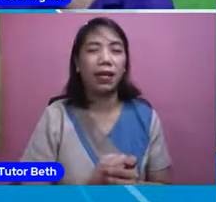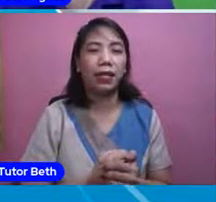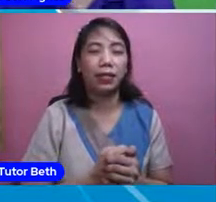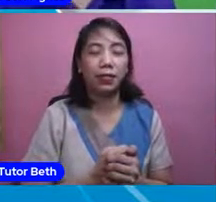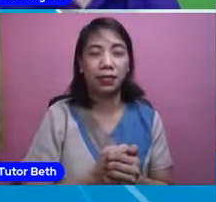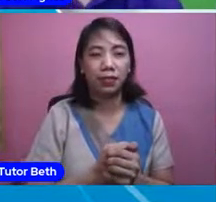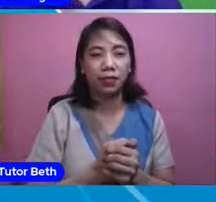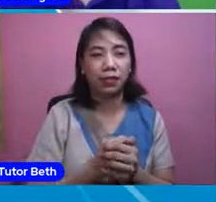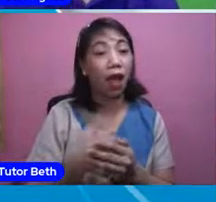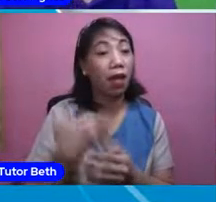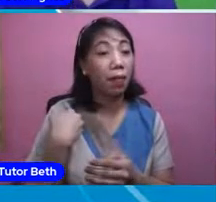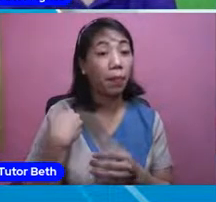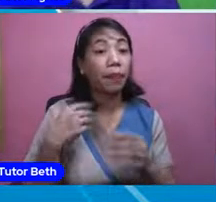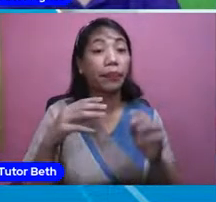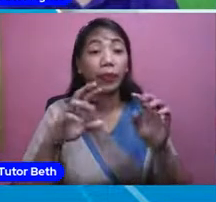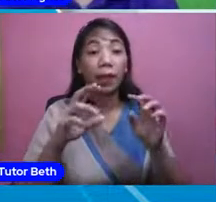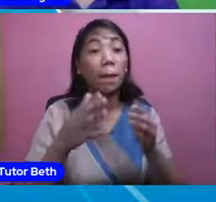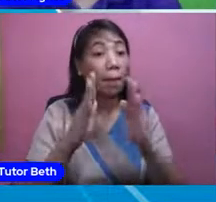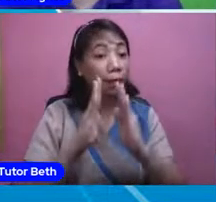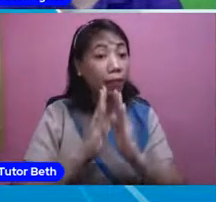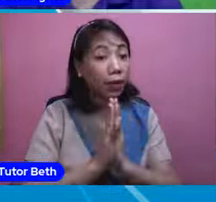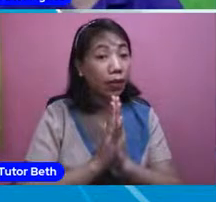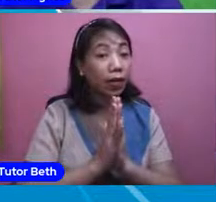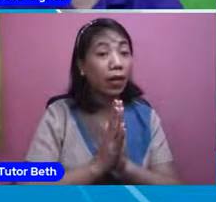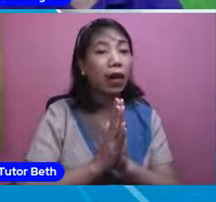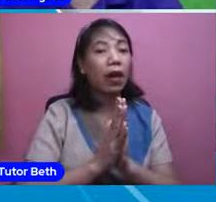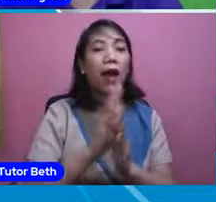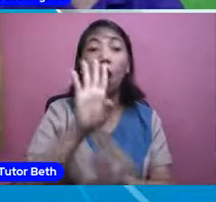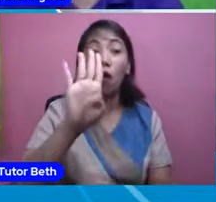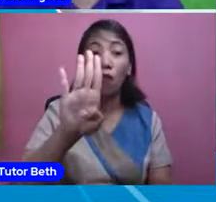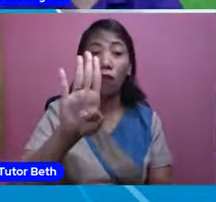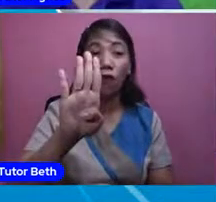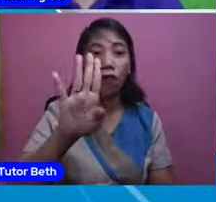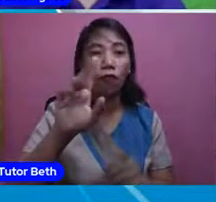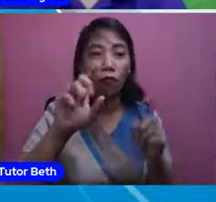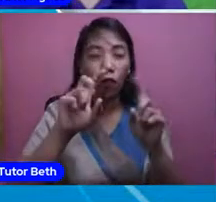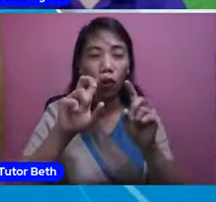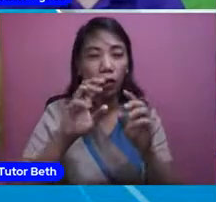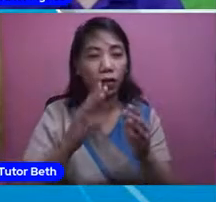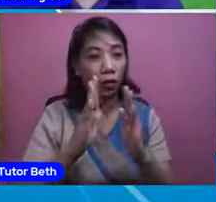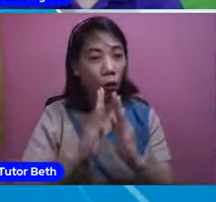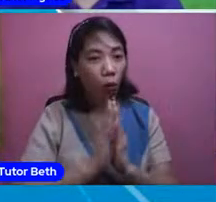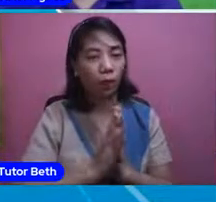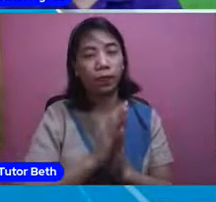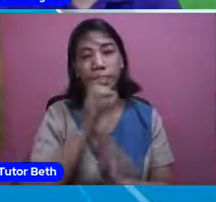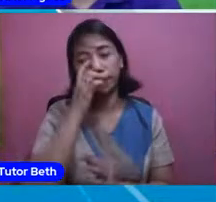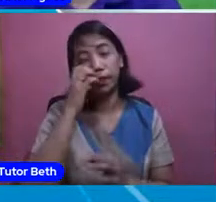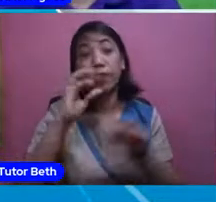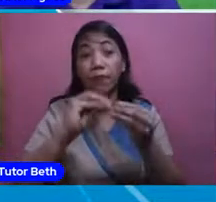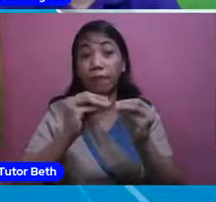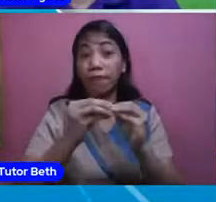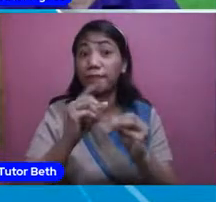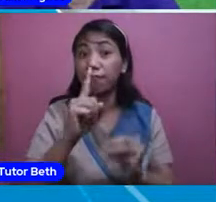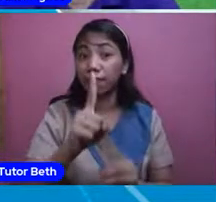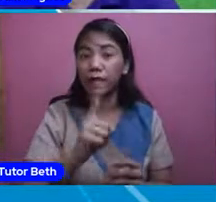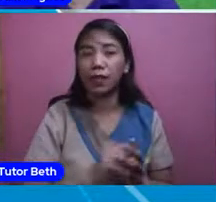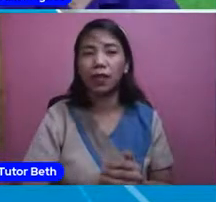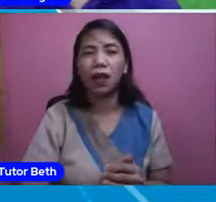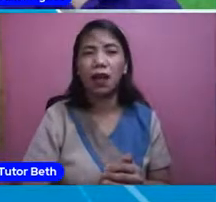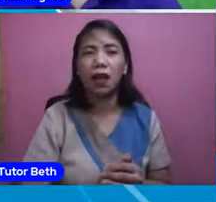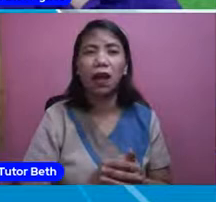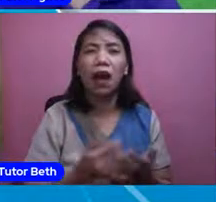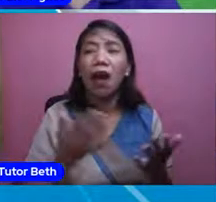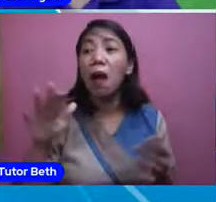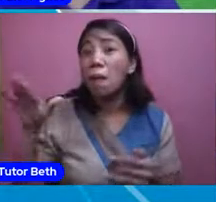inihandang mga kanong dito. Sige nga, i-comment down nyo yung mga sagot nyo ha. Okay, number one, sino yung bata sa kwento?